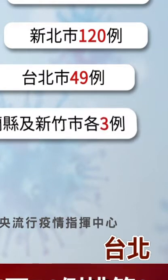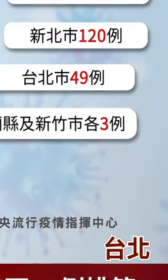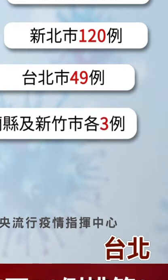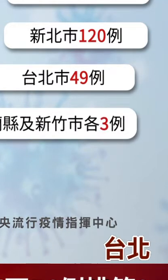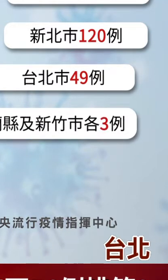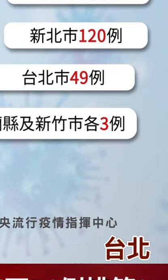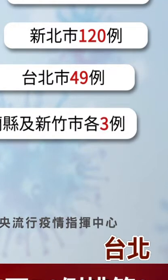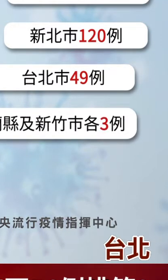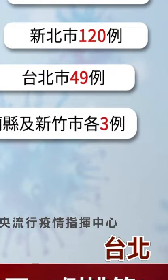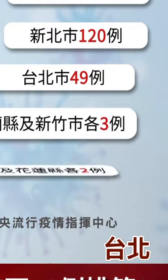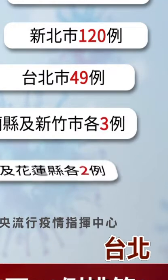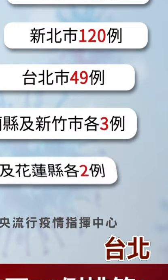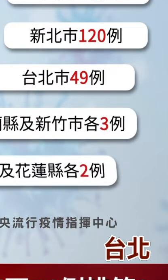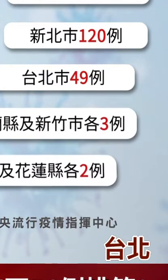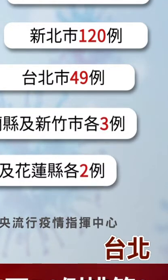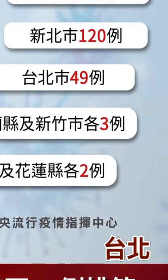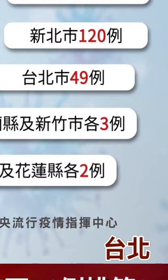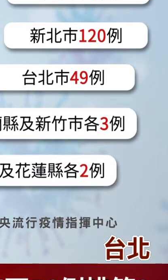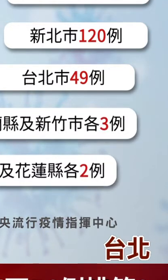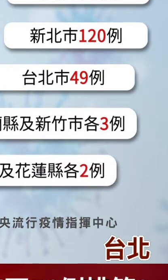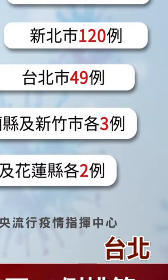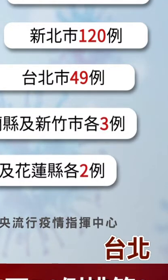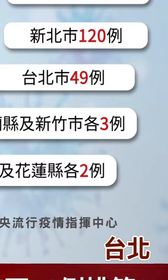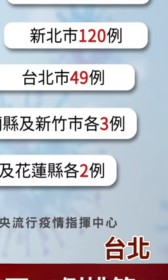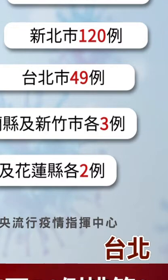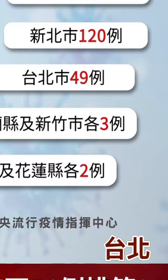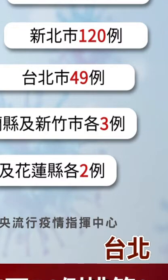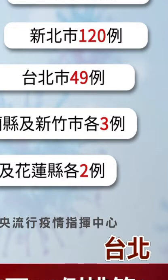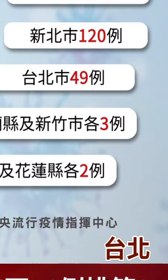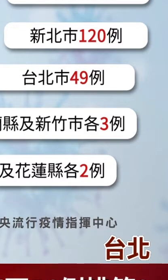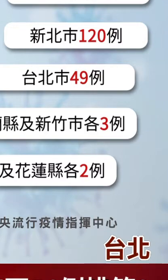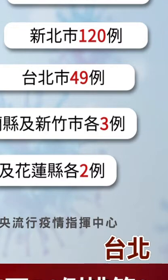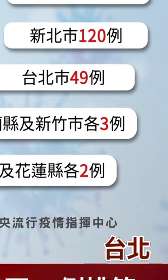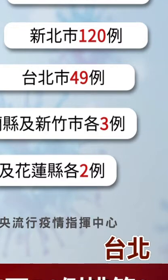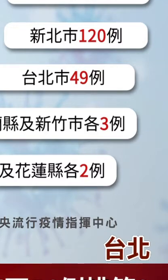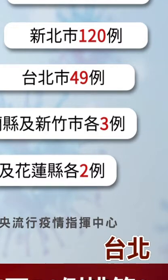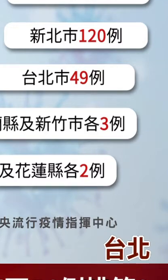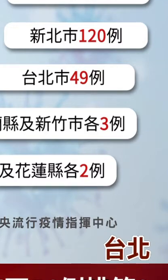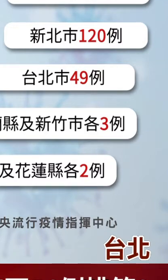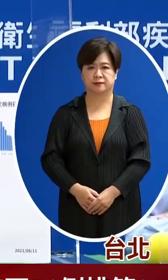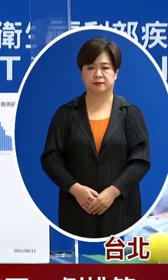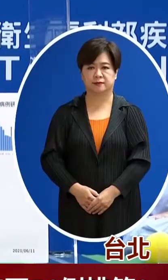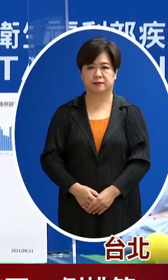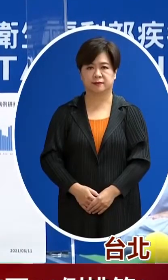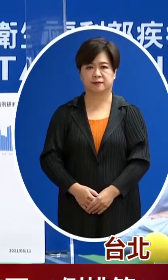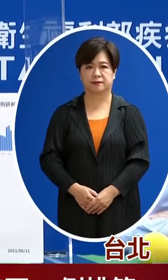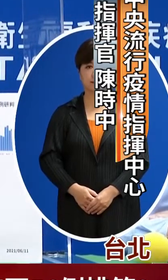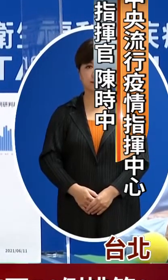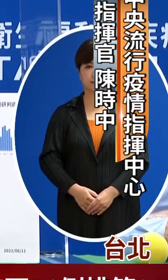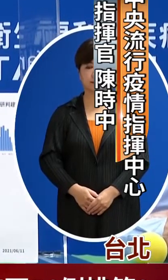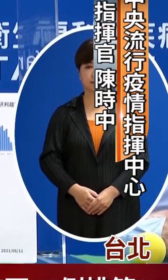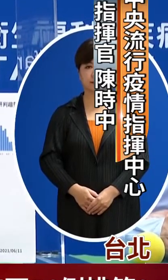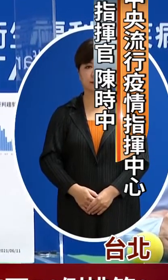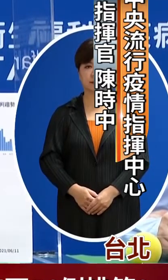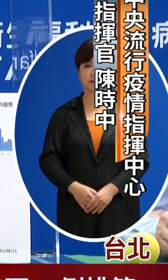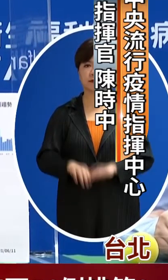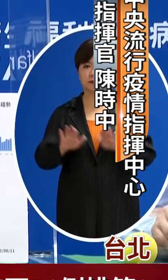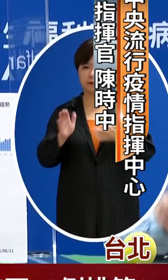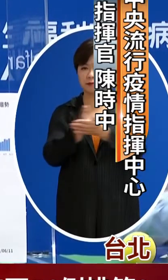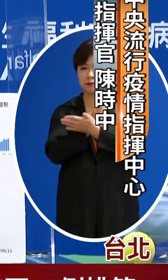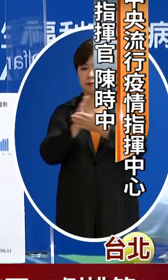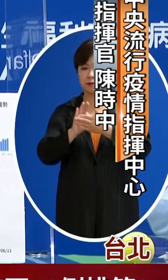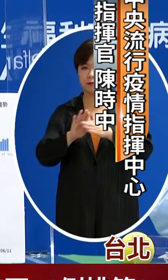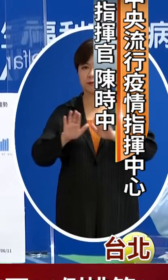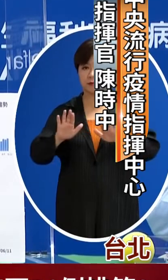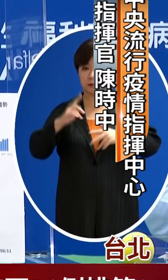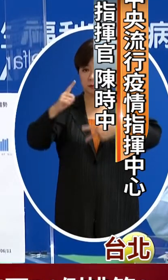共3例，云林县同花莲县共2例，台南市有1例。 好，那看起来是这个礼拜的案件数